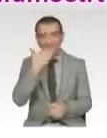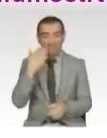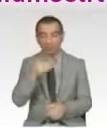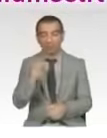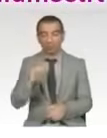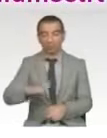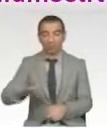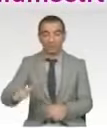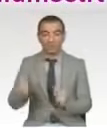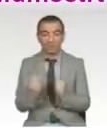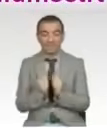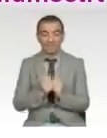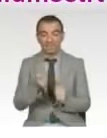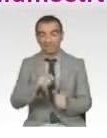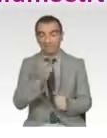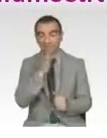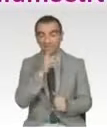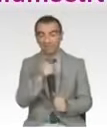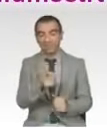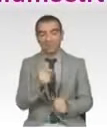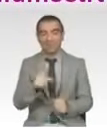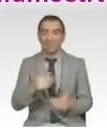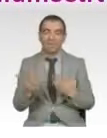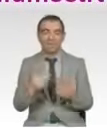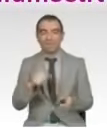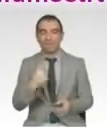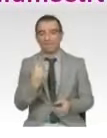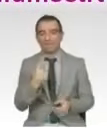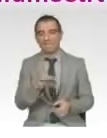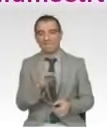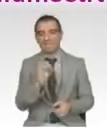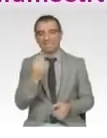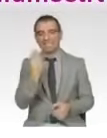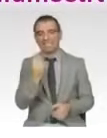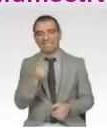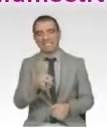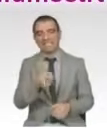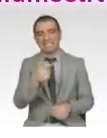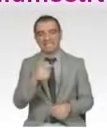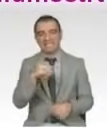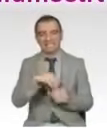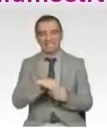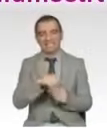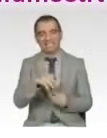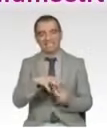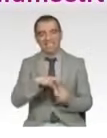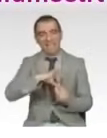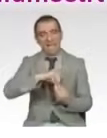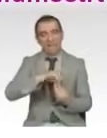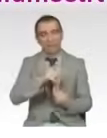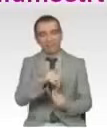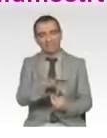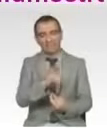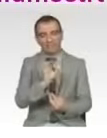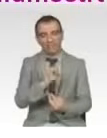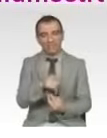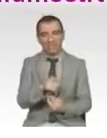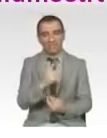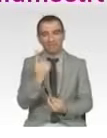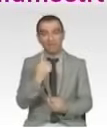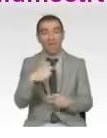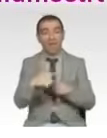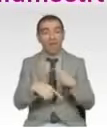birlikte yapabileceğiniz. Mesela buradan bir tane iyilik kavanozundan seçelim. Neymiş?